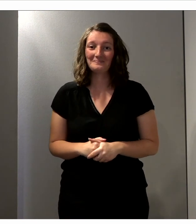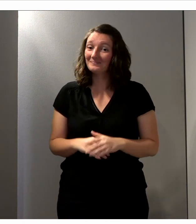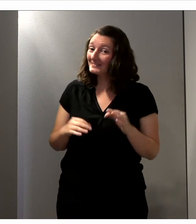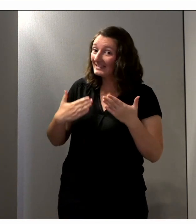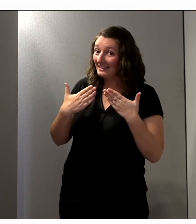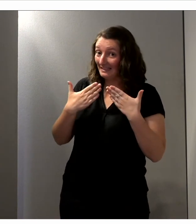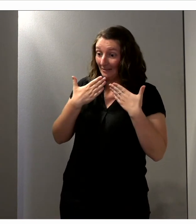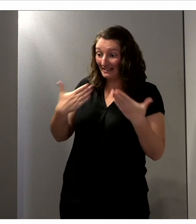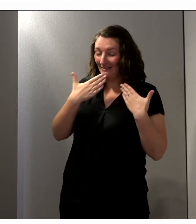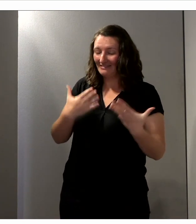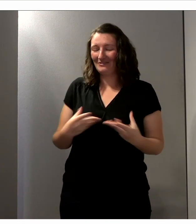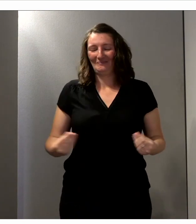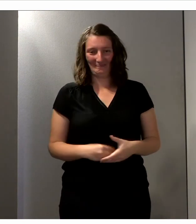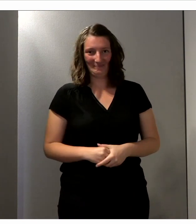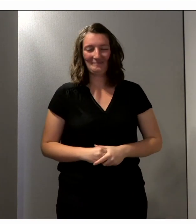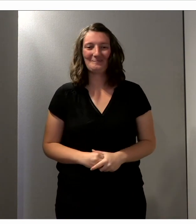Merci.